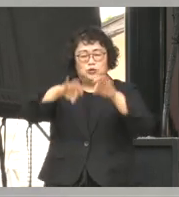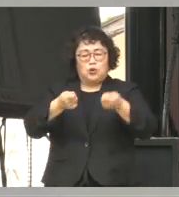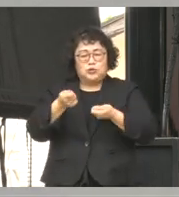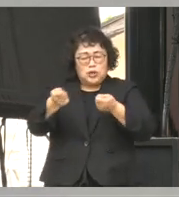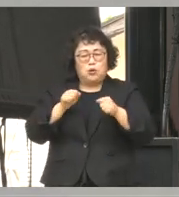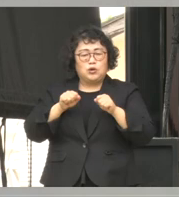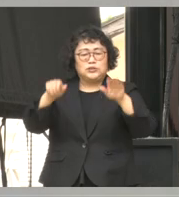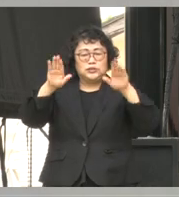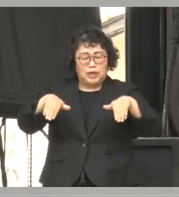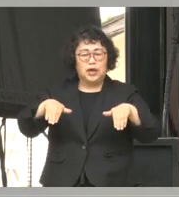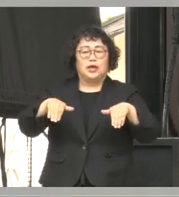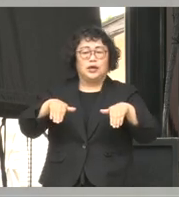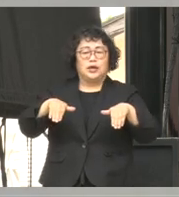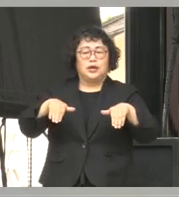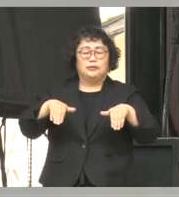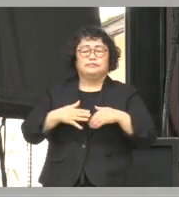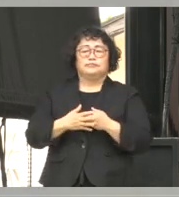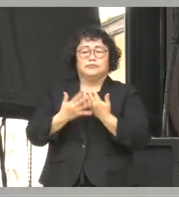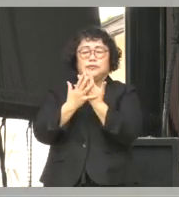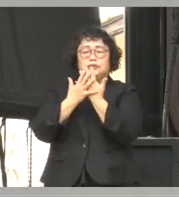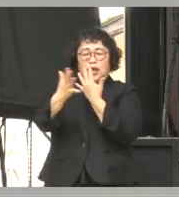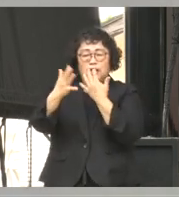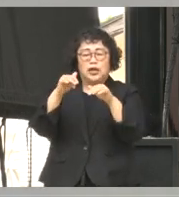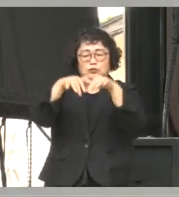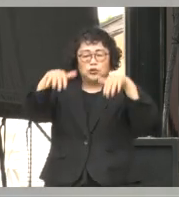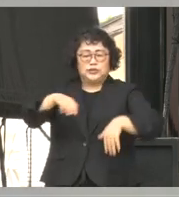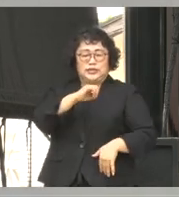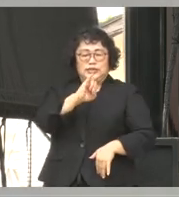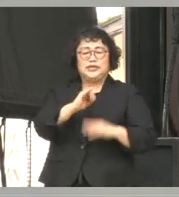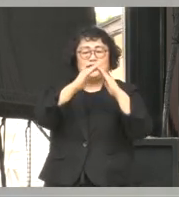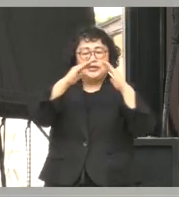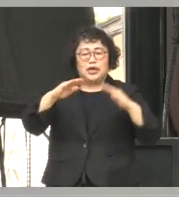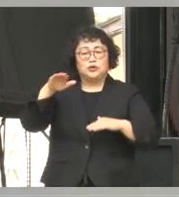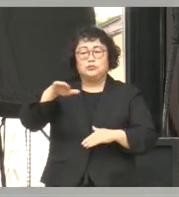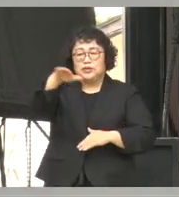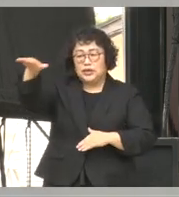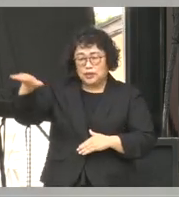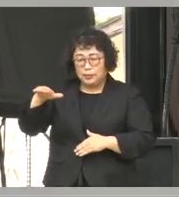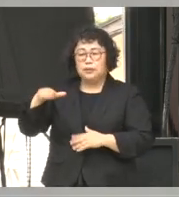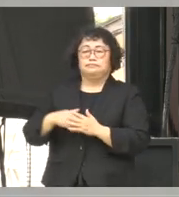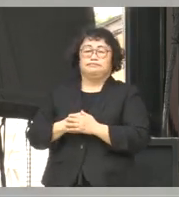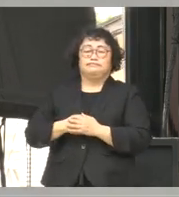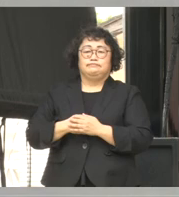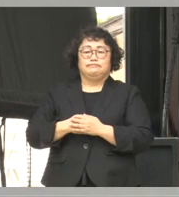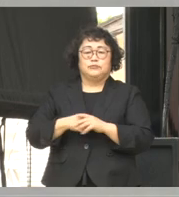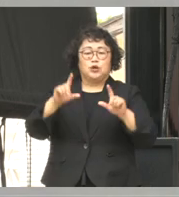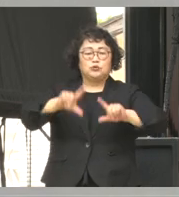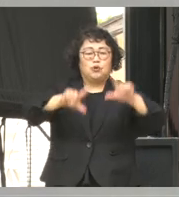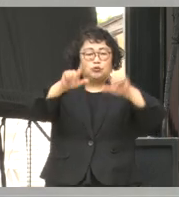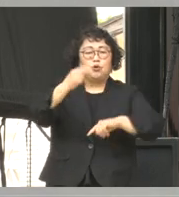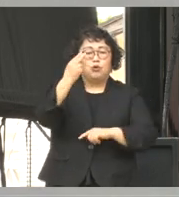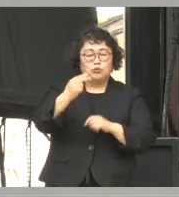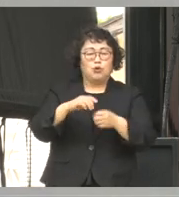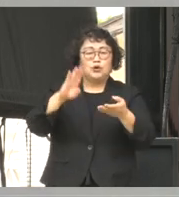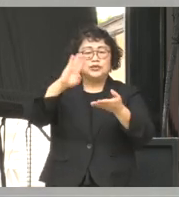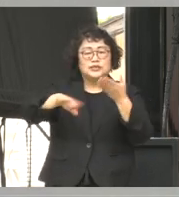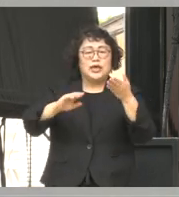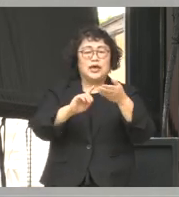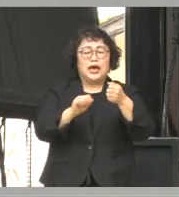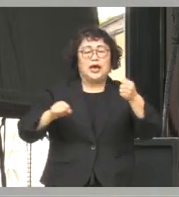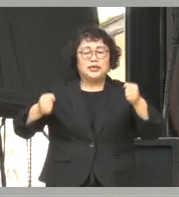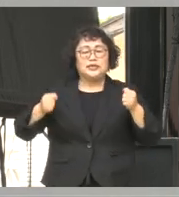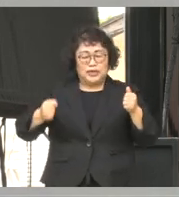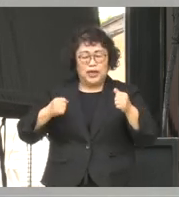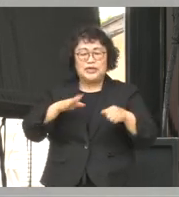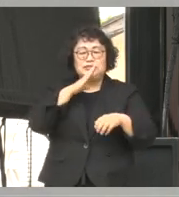ご尽力いただきました大会組織委員会の皆様東京都聖火リレー